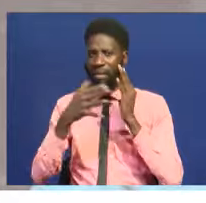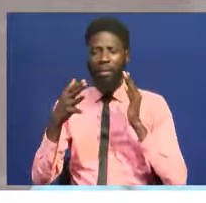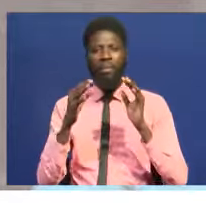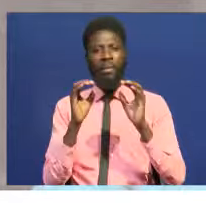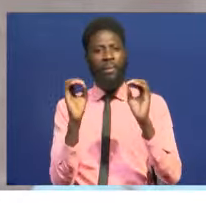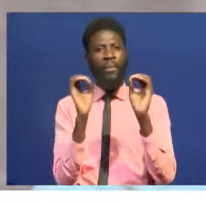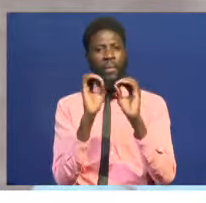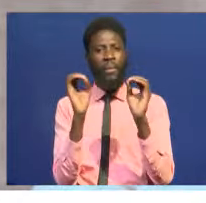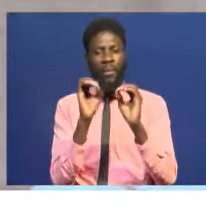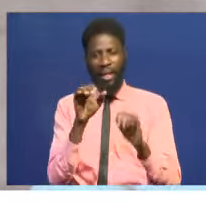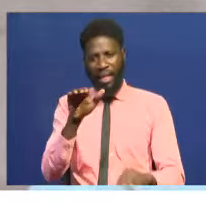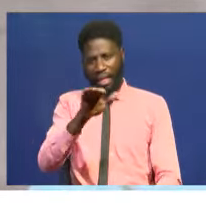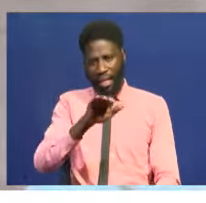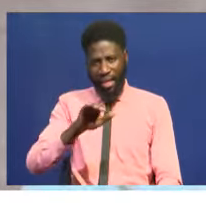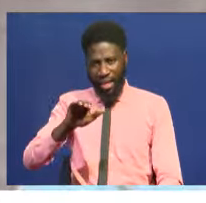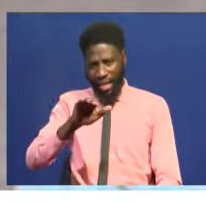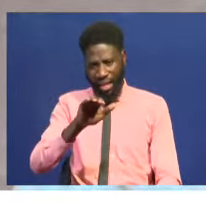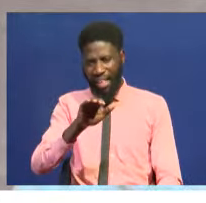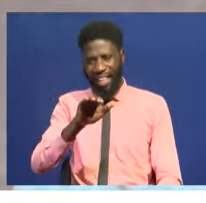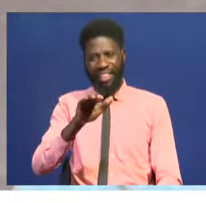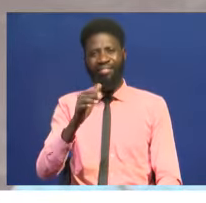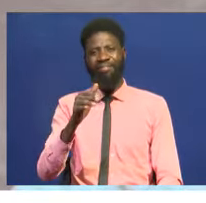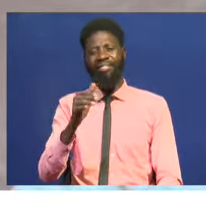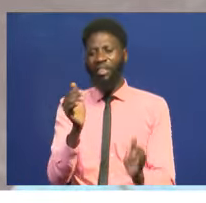sehemu ndogo ya Chepkorio,